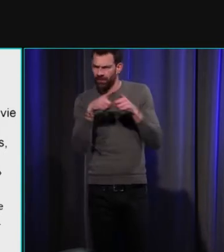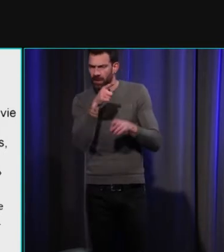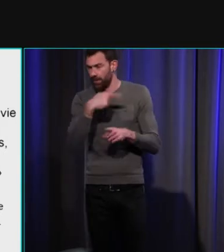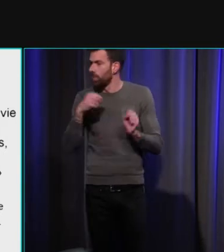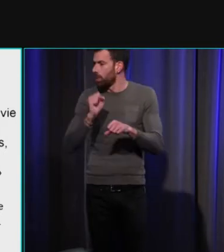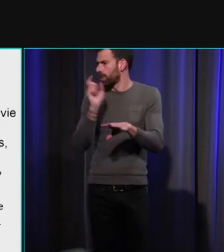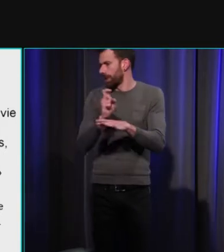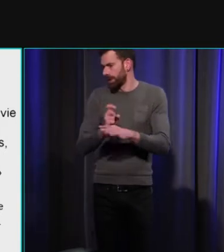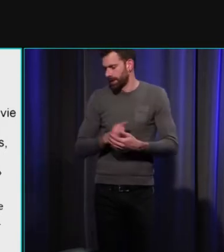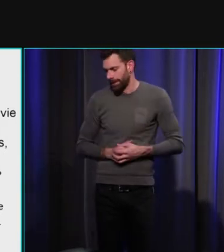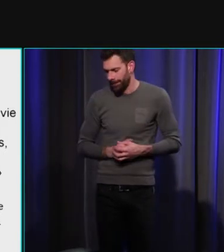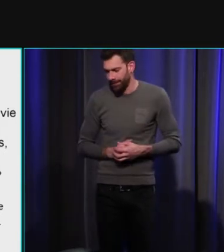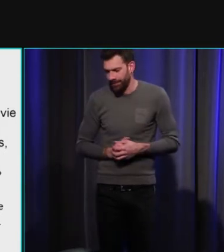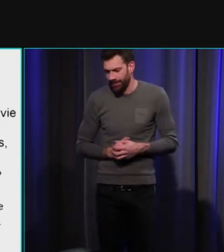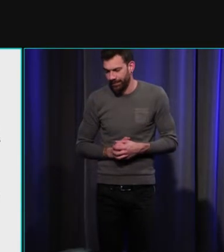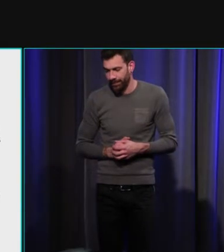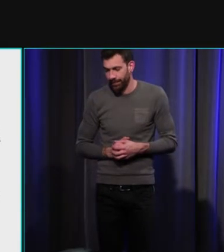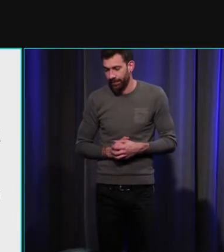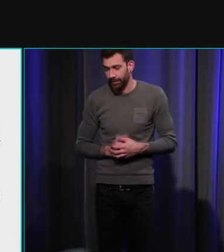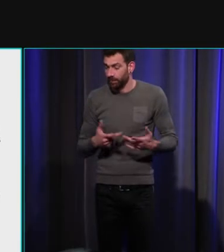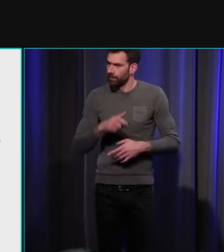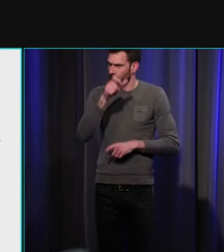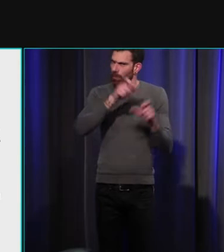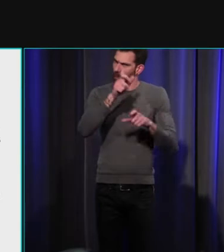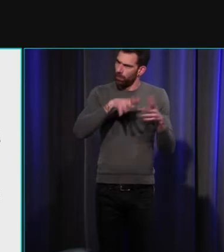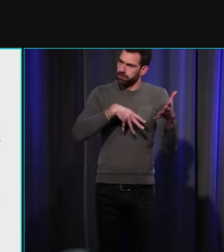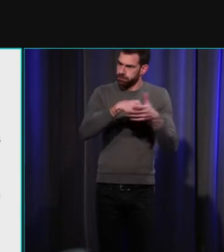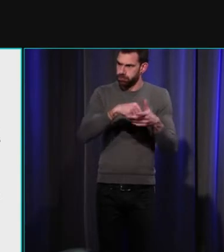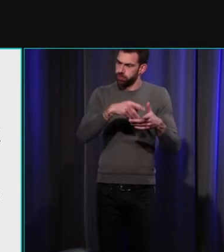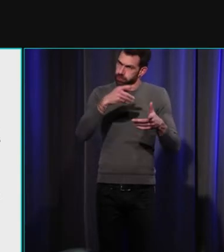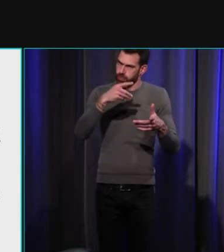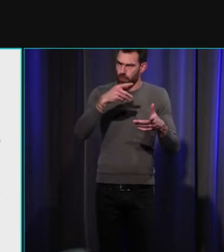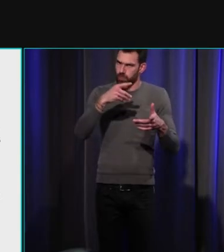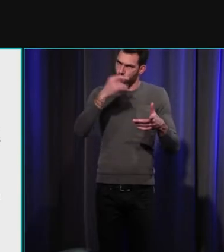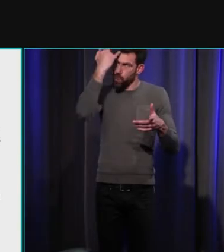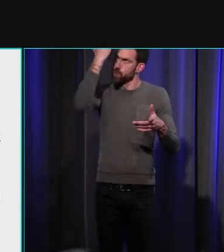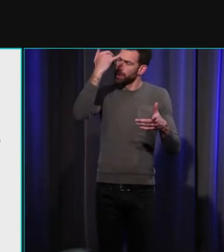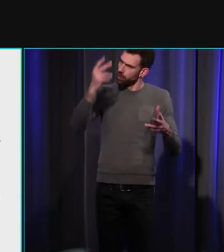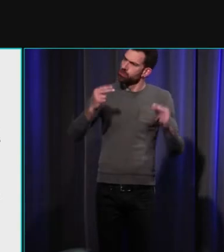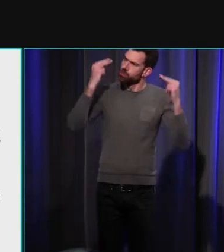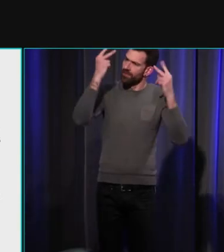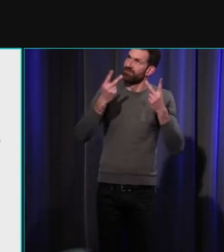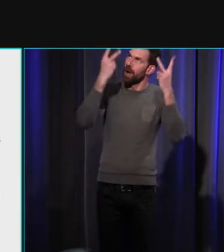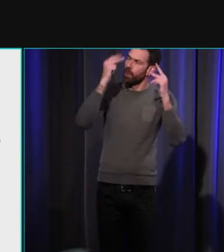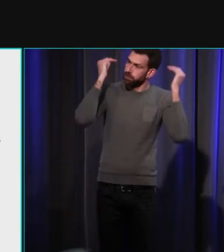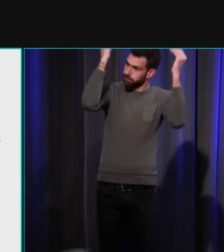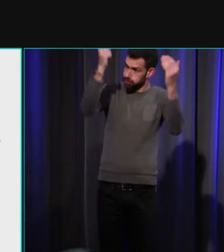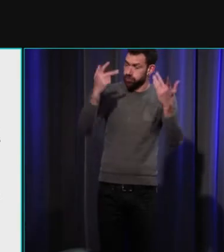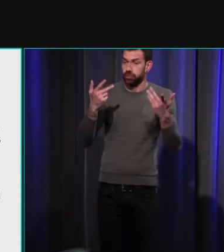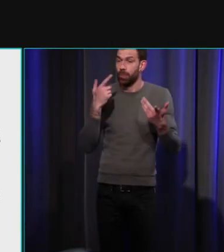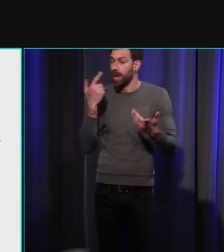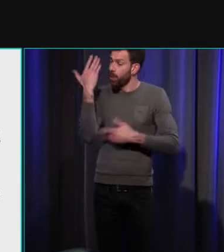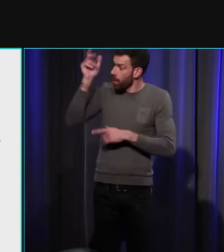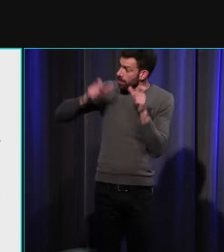ces gens ont un idéal très haut et ne supporte pas que les autres ne l'est pas très souvent parmi les